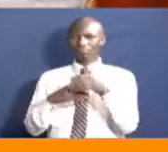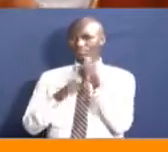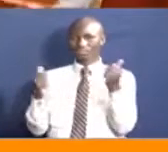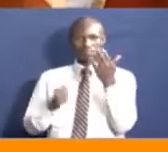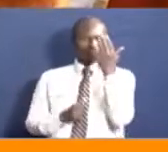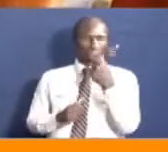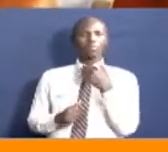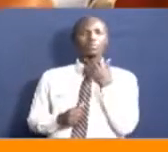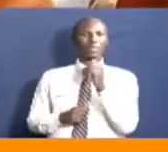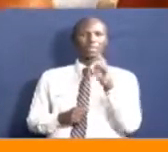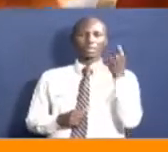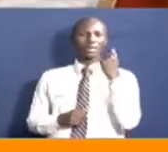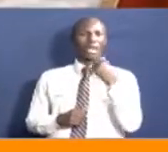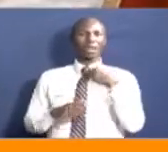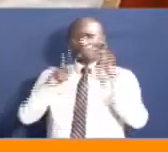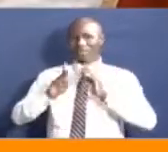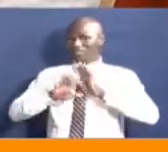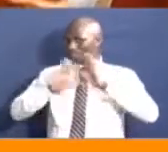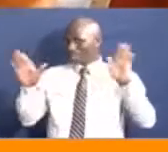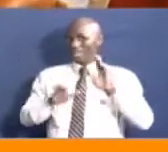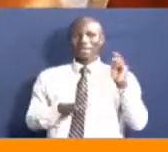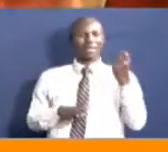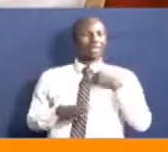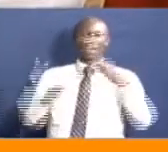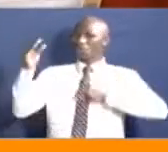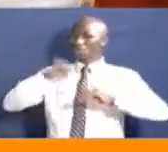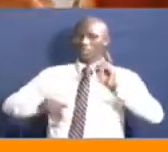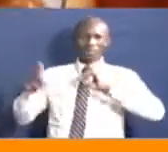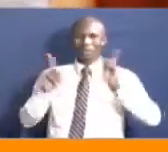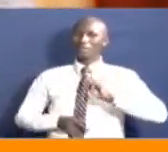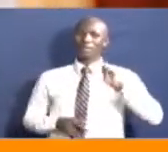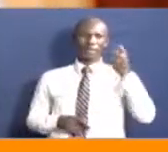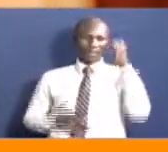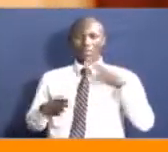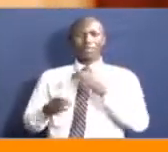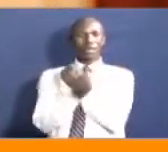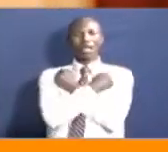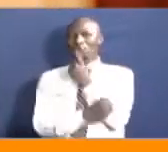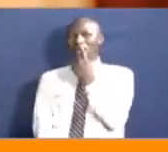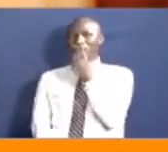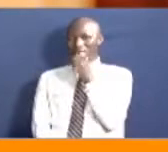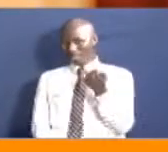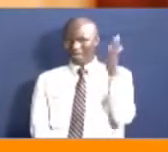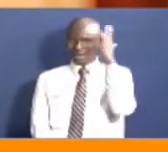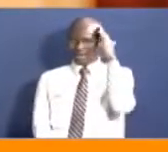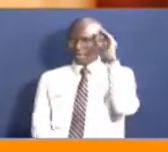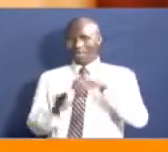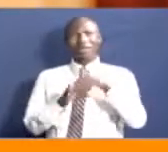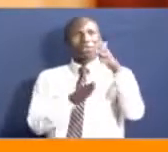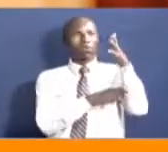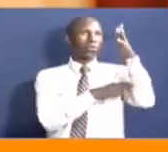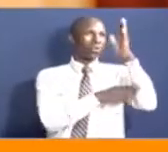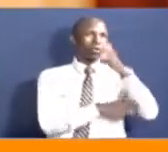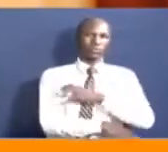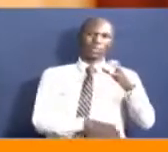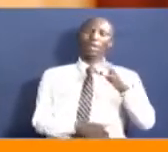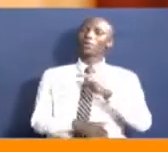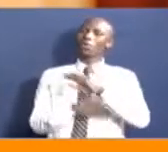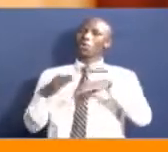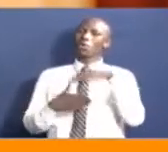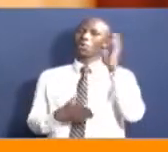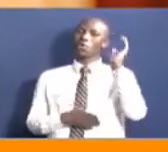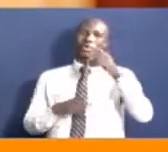Kwa sababu tunataka Kenya yenye amani, Kenya hakuna ufisadi, Kenya watu wanapendana. Na najua katika nguvu za Mwenyezi Mungu, haya